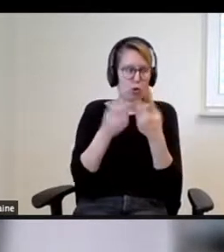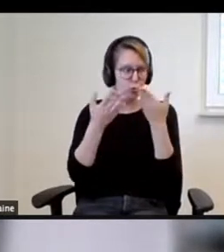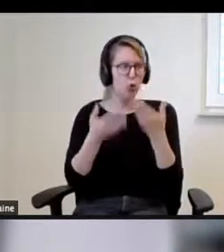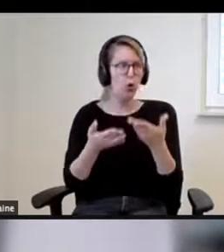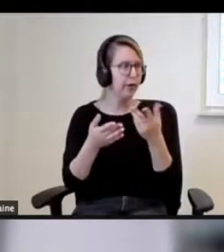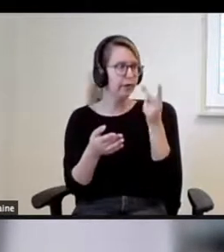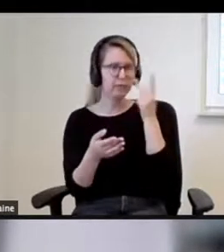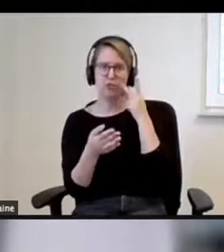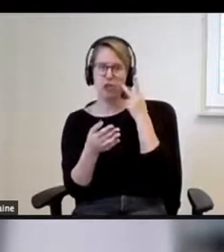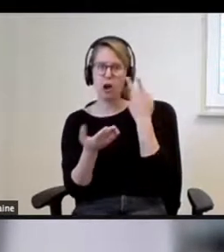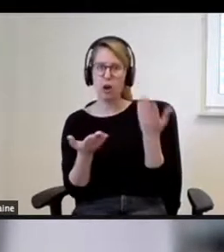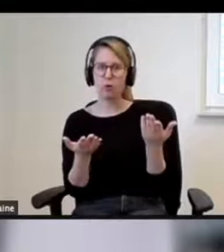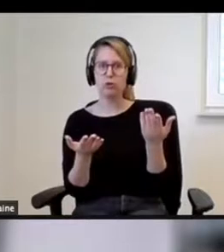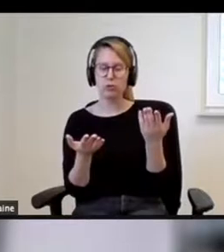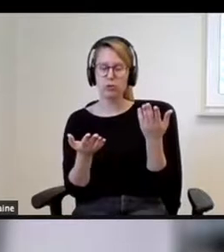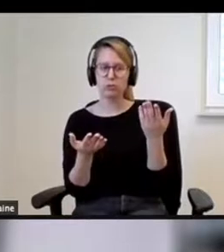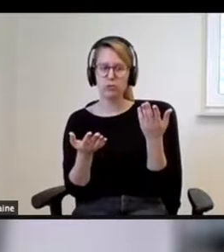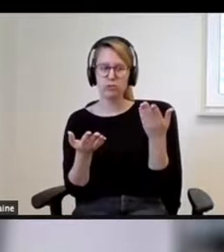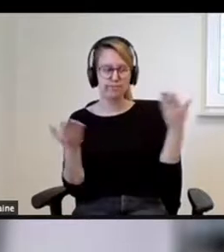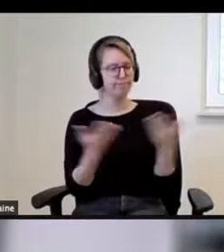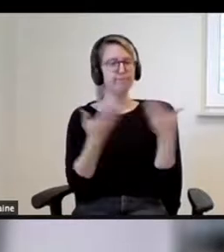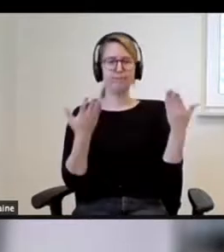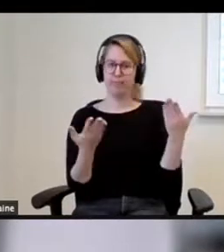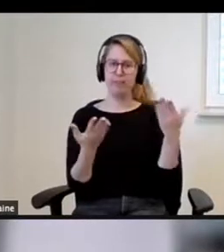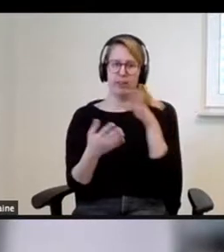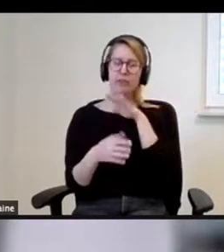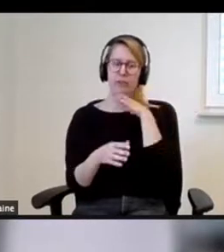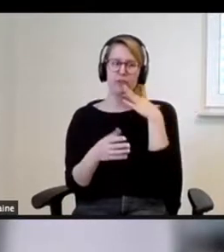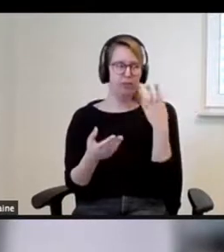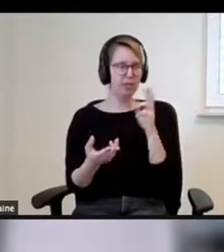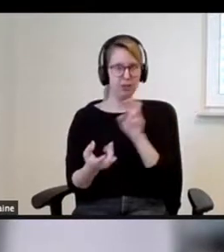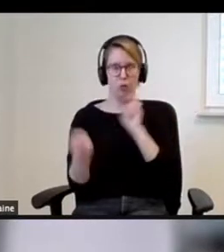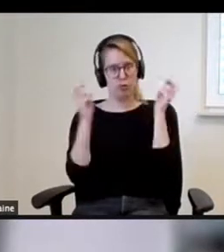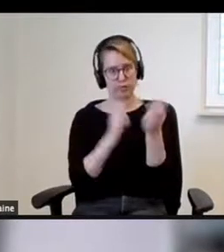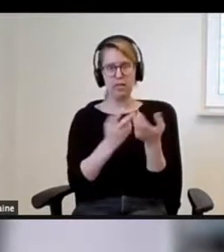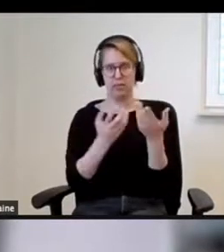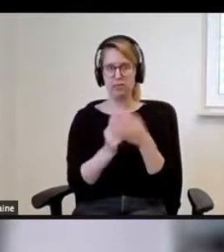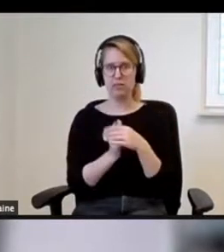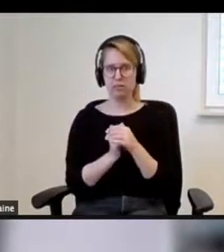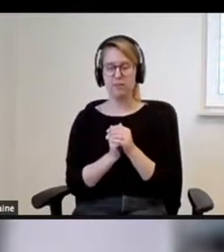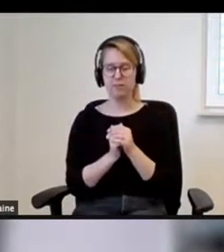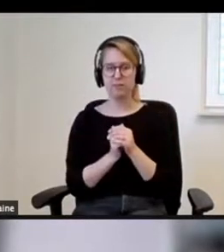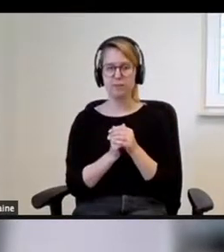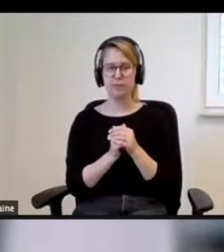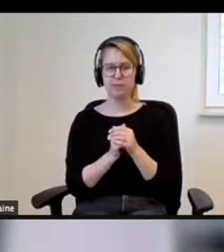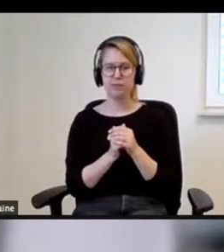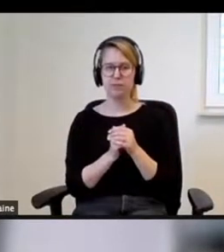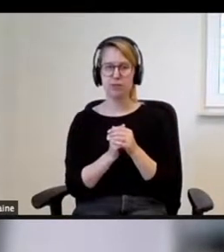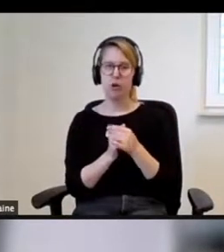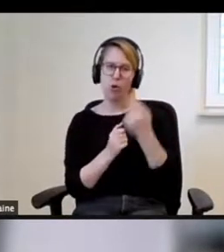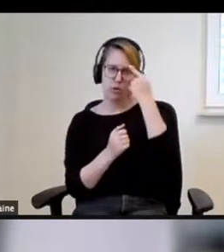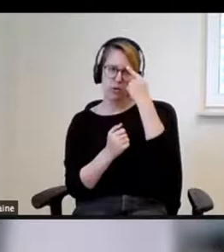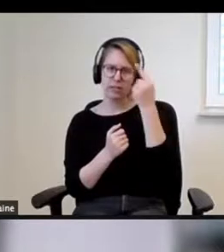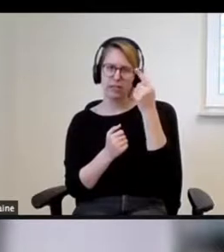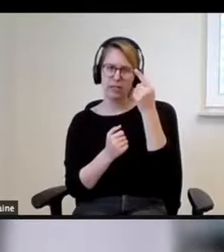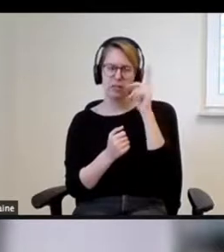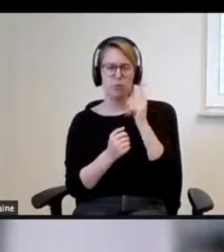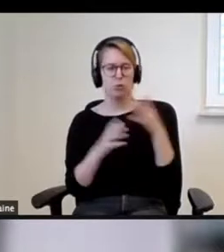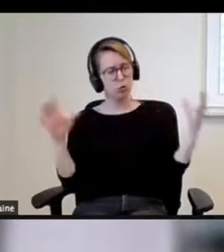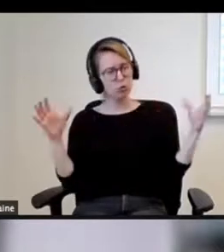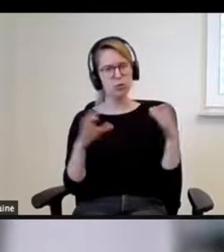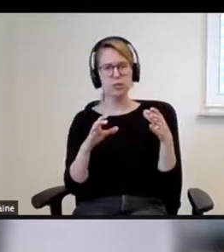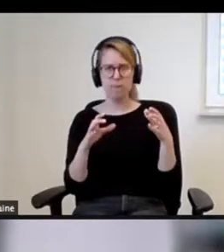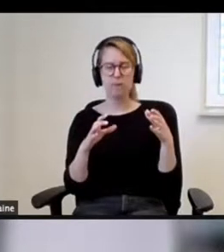chemin ensemble et je crois qu'il faudra ensemble continuer à le faire. Donc le plan national qui a été